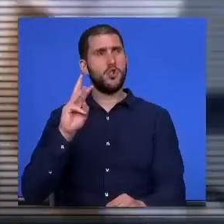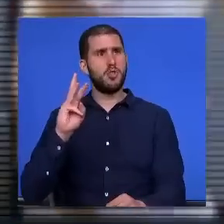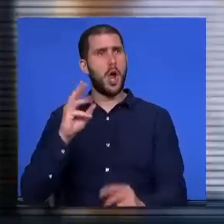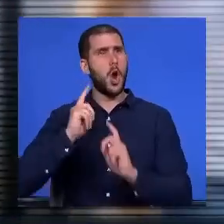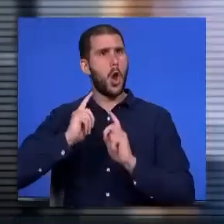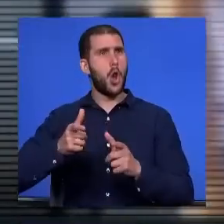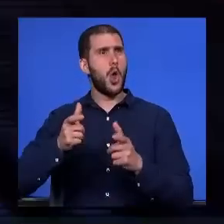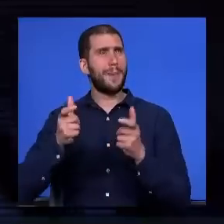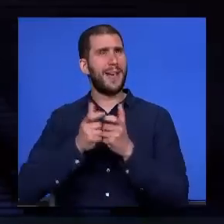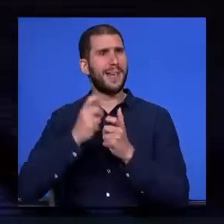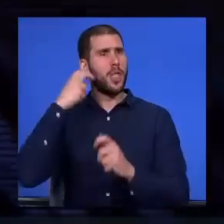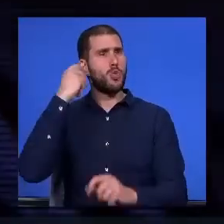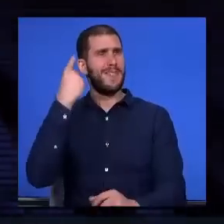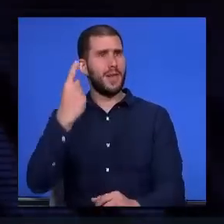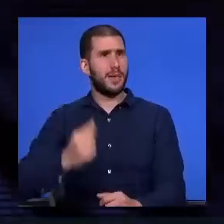ביחידת דובדבן.